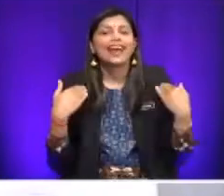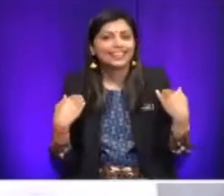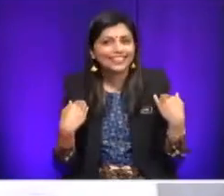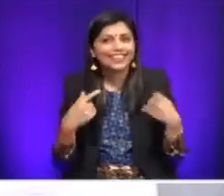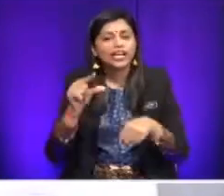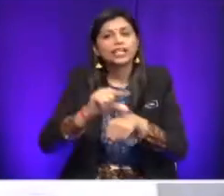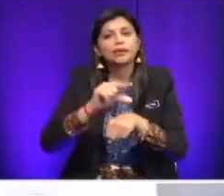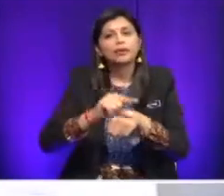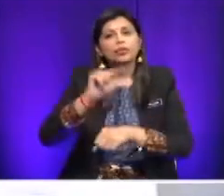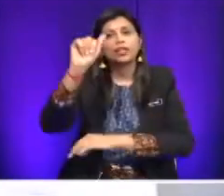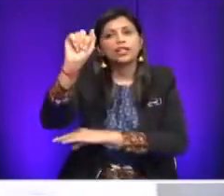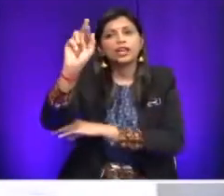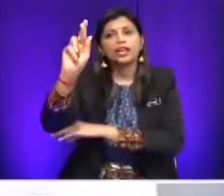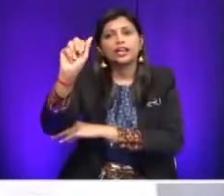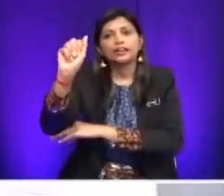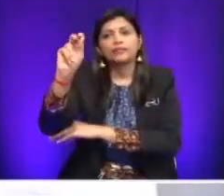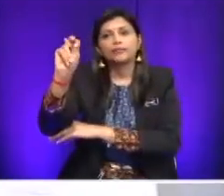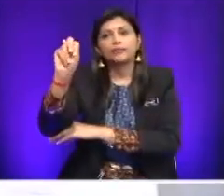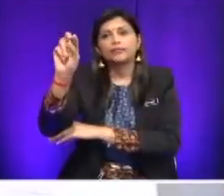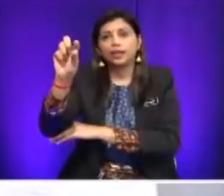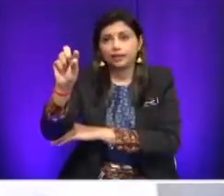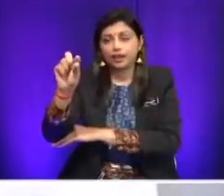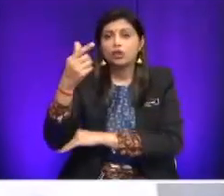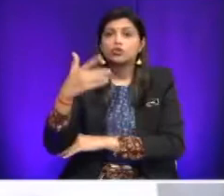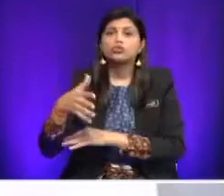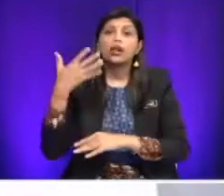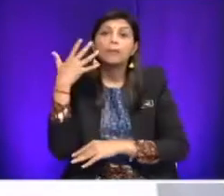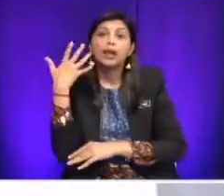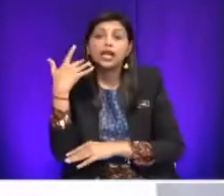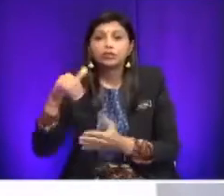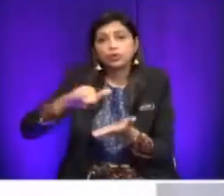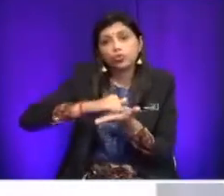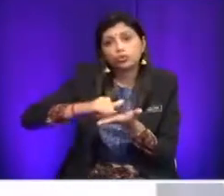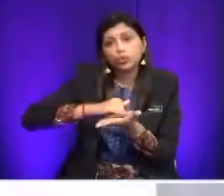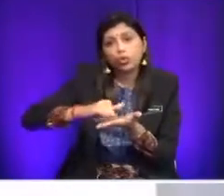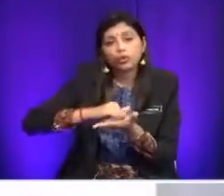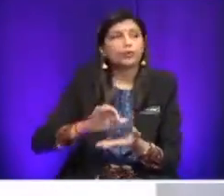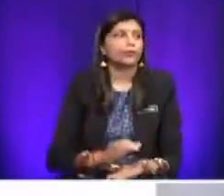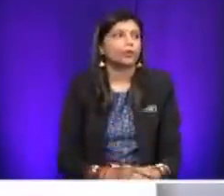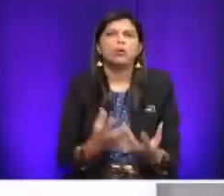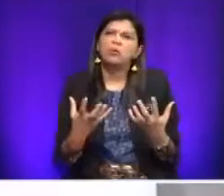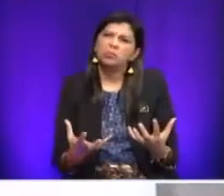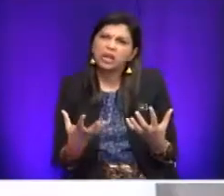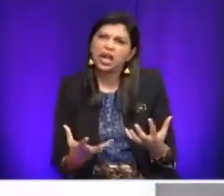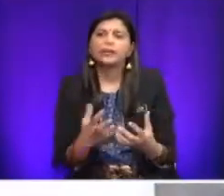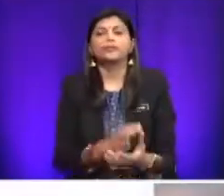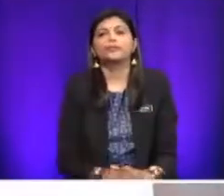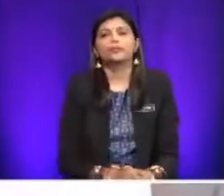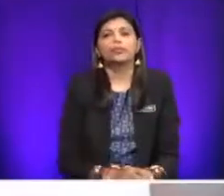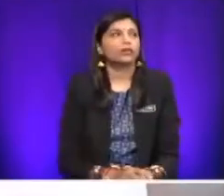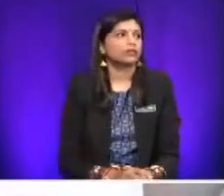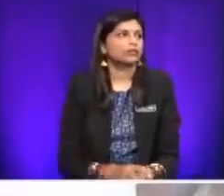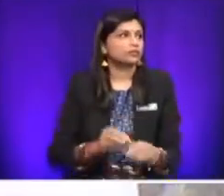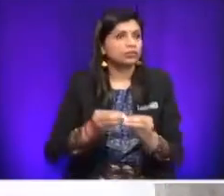kita letakkan dalam tuh pasti boleh kita boleh gosok baju oke ya dua tuh yang nemu ini bisa jatuh Ya